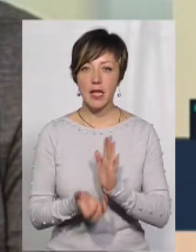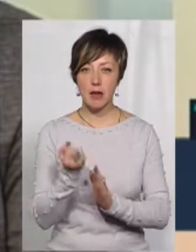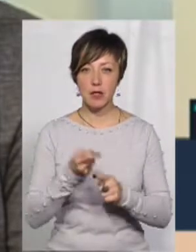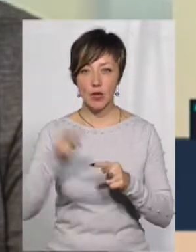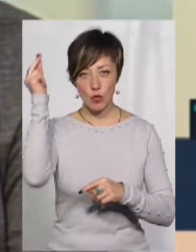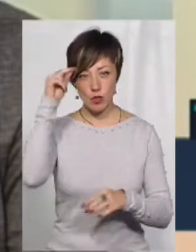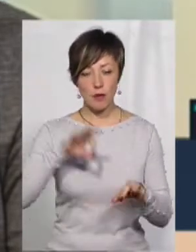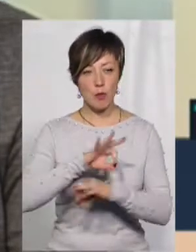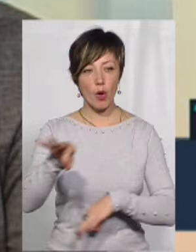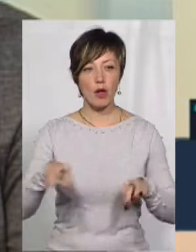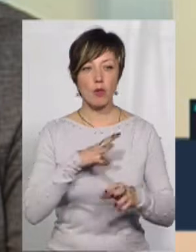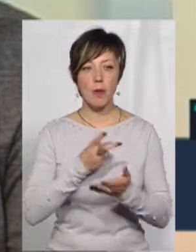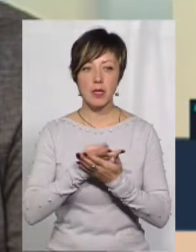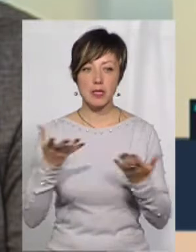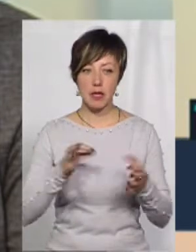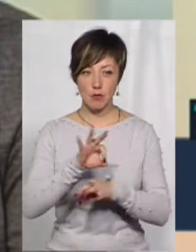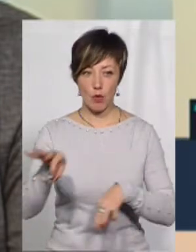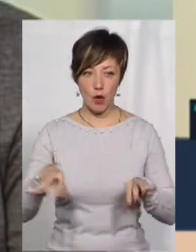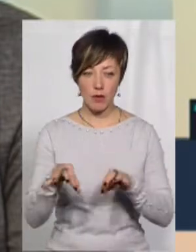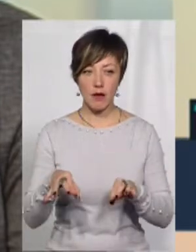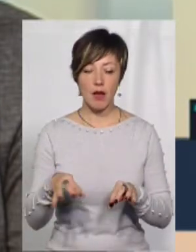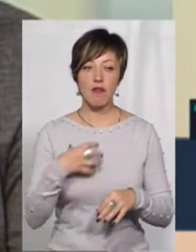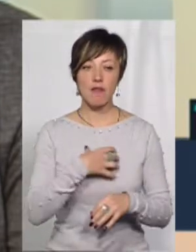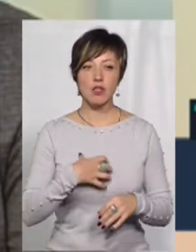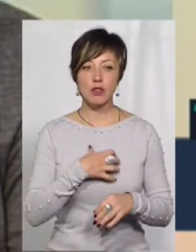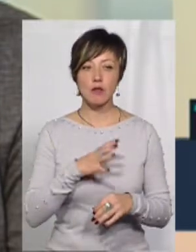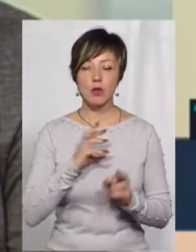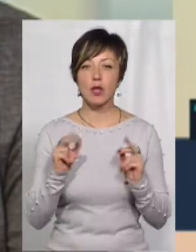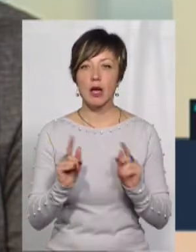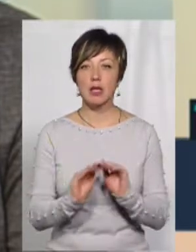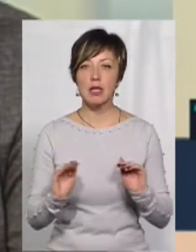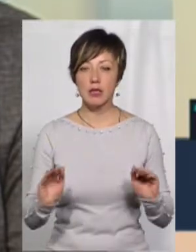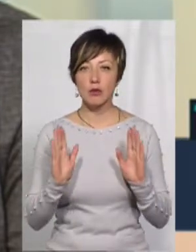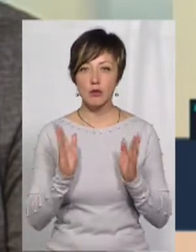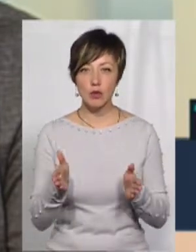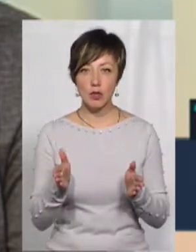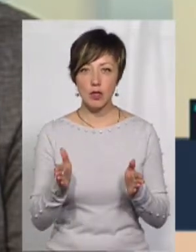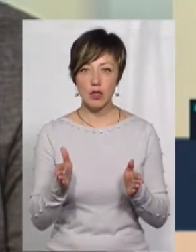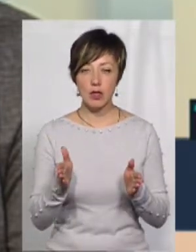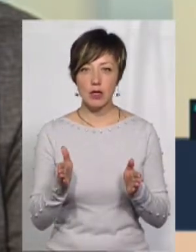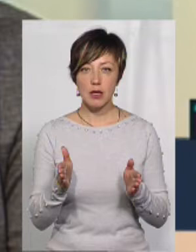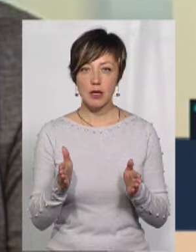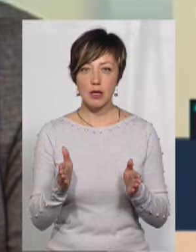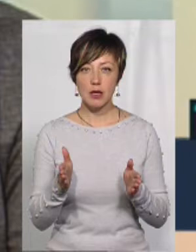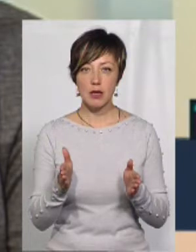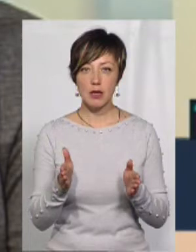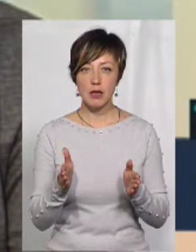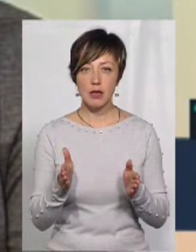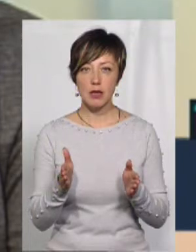учнівських проєктів було презентація проєктів. Нам важливо було, як діти будуть не стільки переконувати,